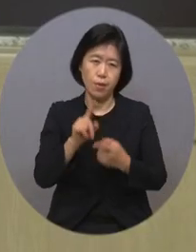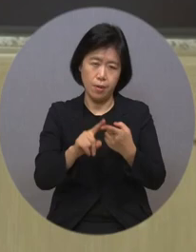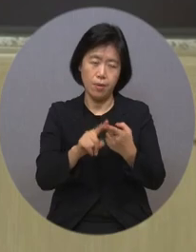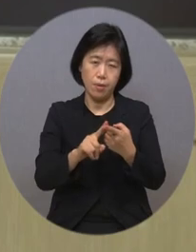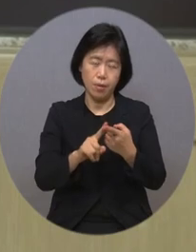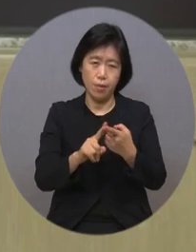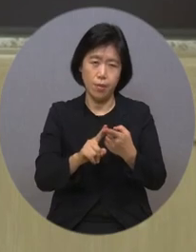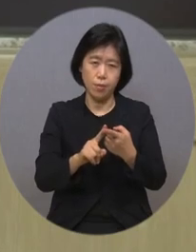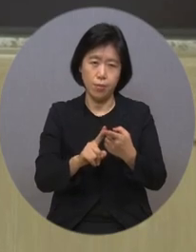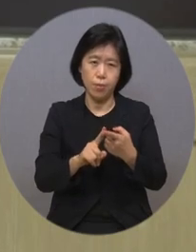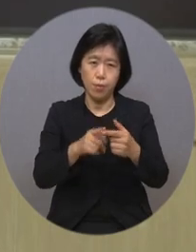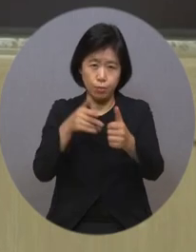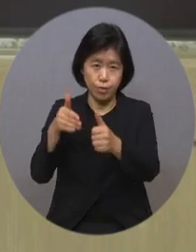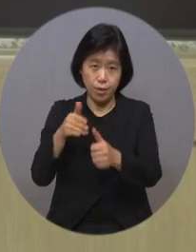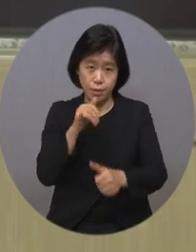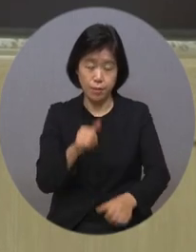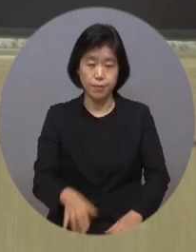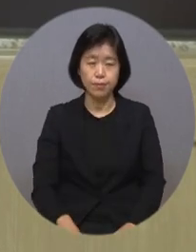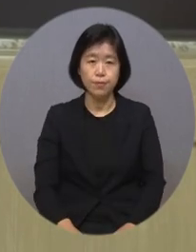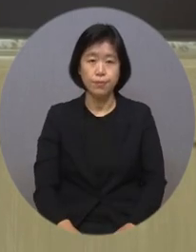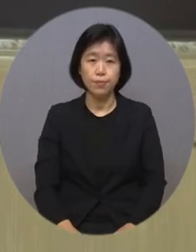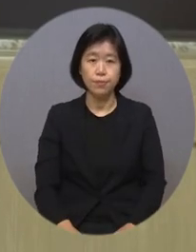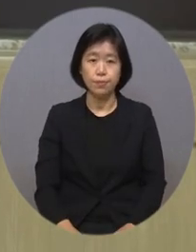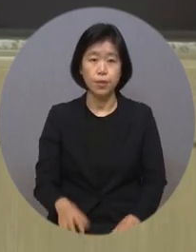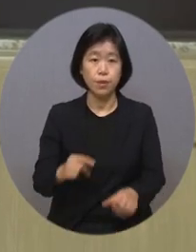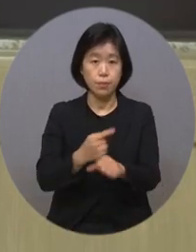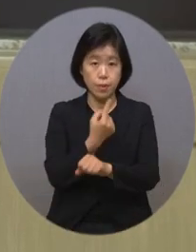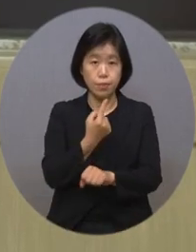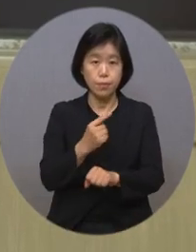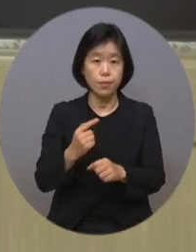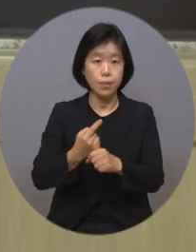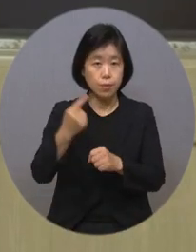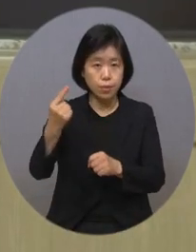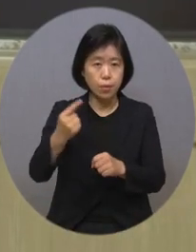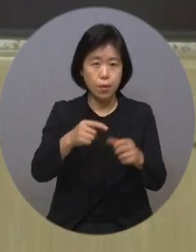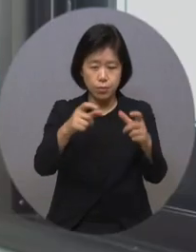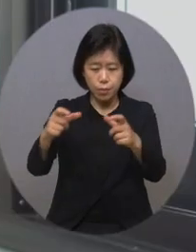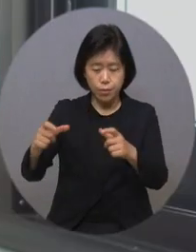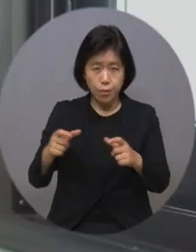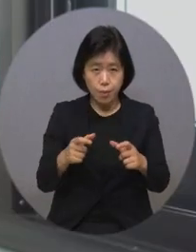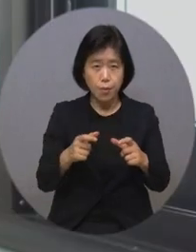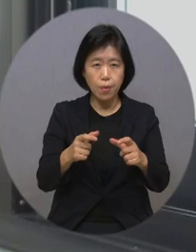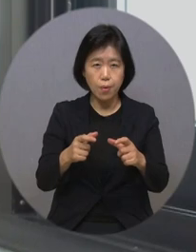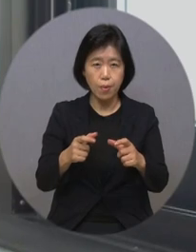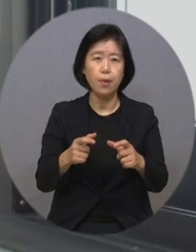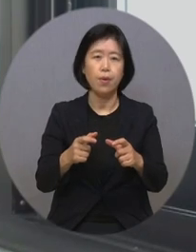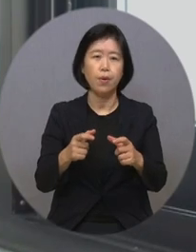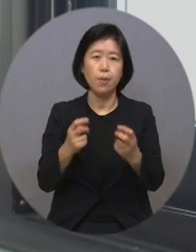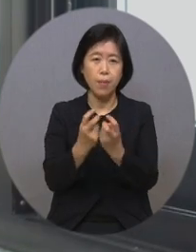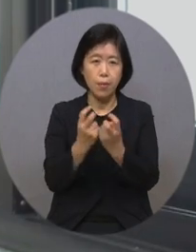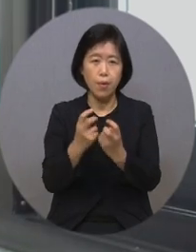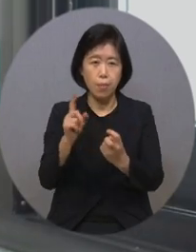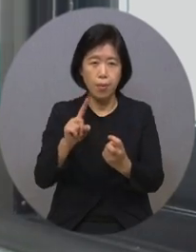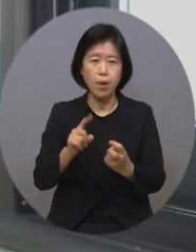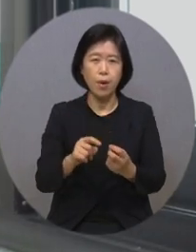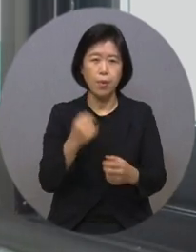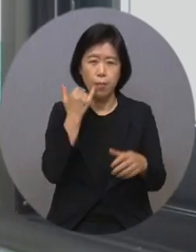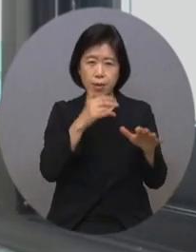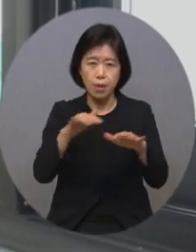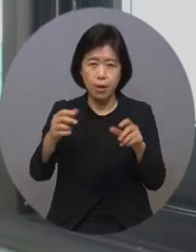것을 당부했습니다. 이 밖에 내년도 읍면동 주요 시책으로 웅천읍의 독산해변 낙조공원